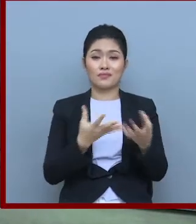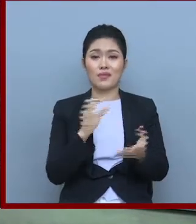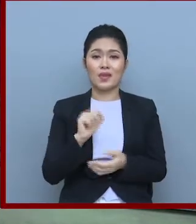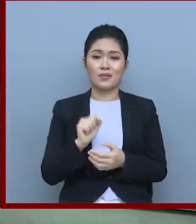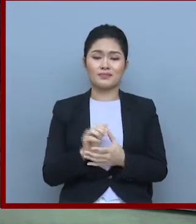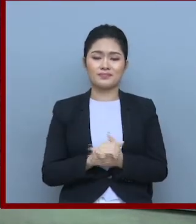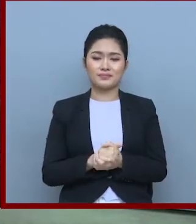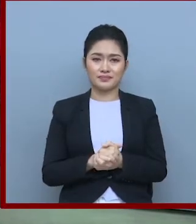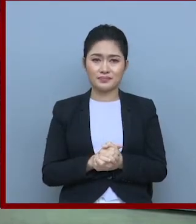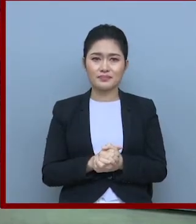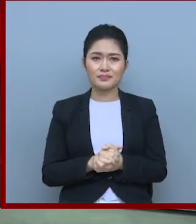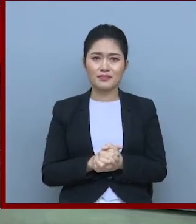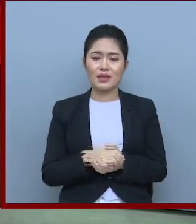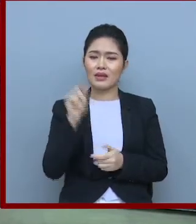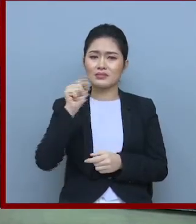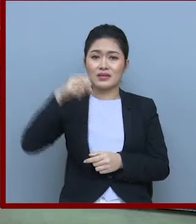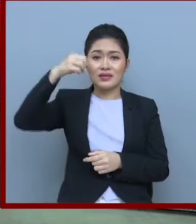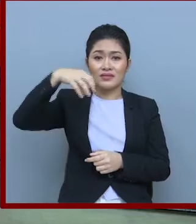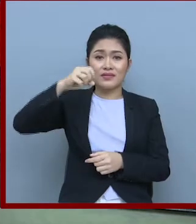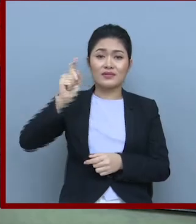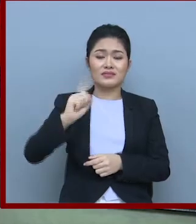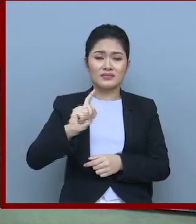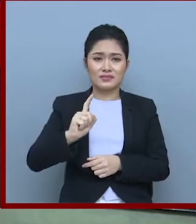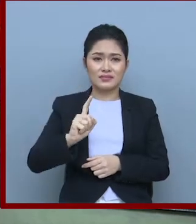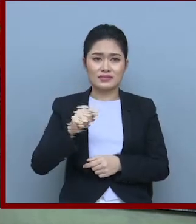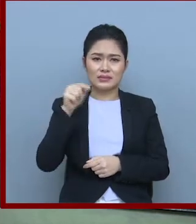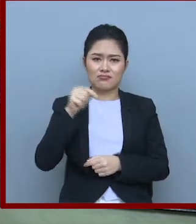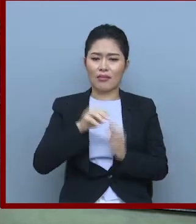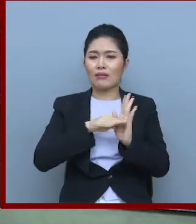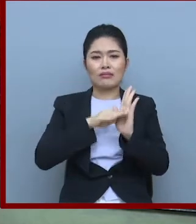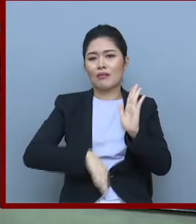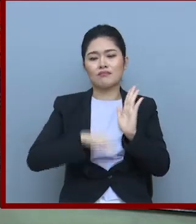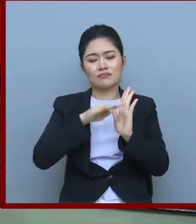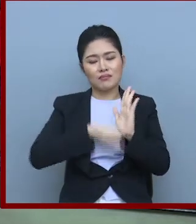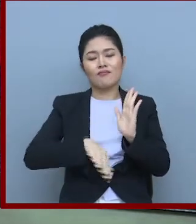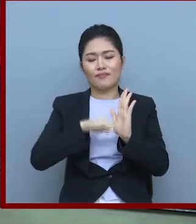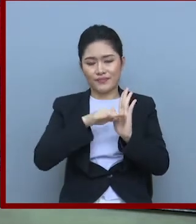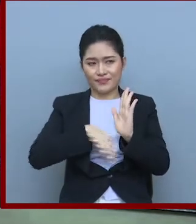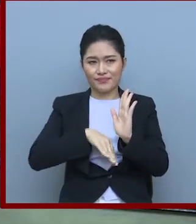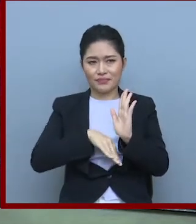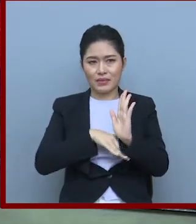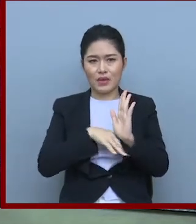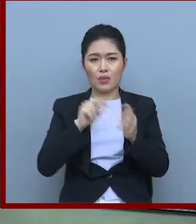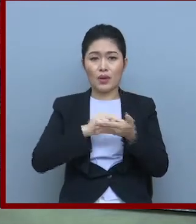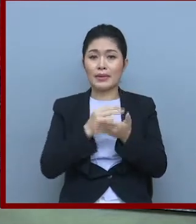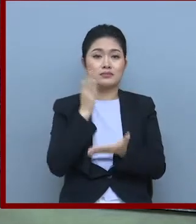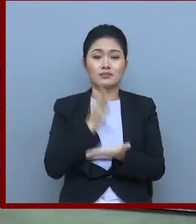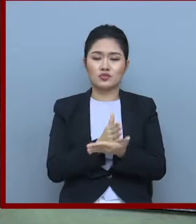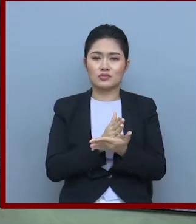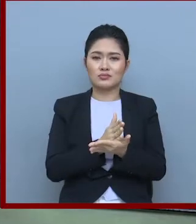ครับแล้วก็สั่งให้ LED เนี่ยเริ่มจากเป็น low ก่อนในสถานะที่สูงก็คือมันจะไม่ติดน